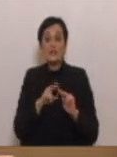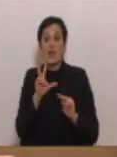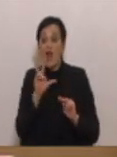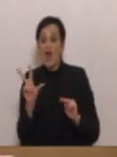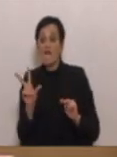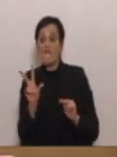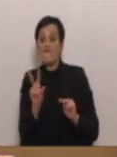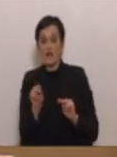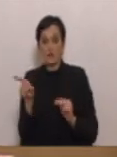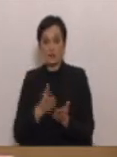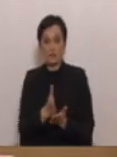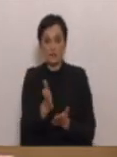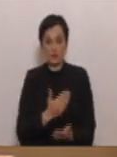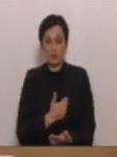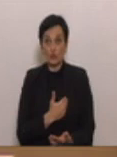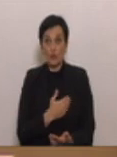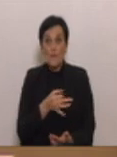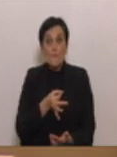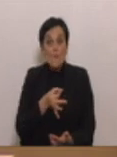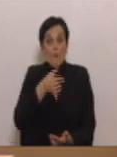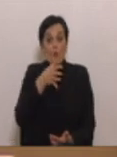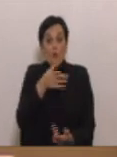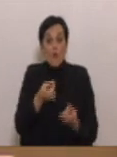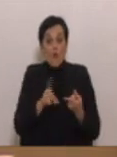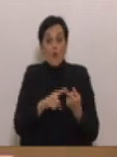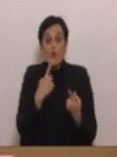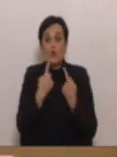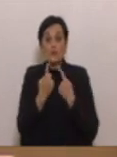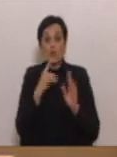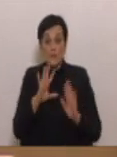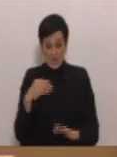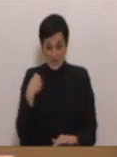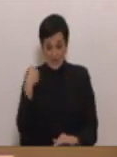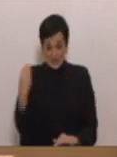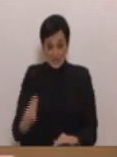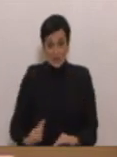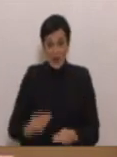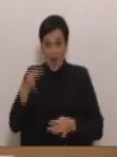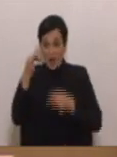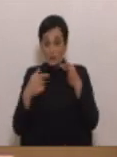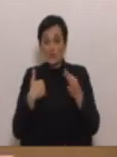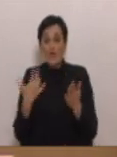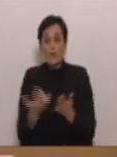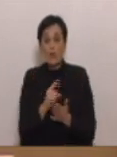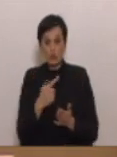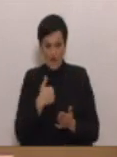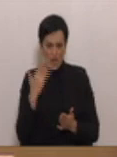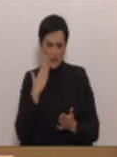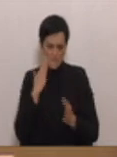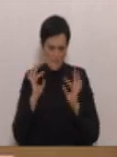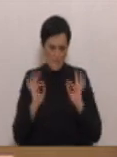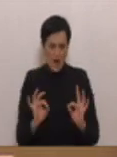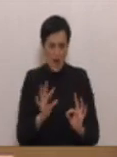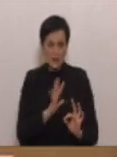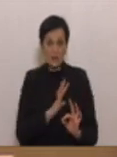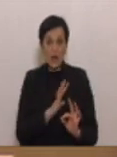unda gasuliho. Dar moțone bazi chiar la parache. Strasburg și, ce imito moit rom, martle biuihavici. Dar pirul lic și